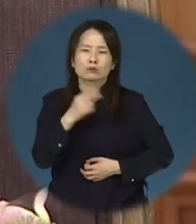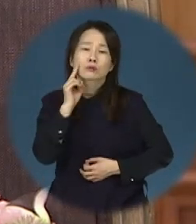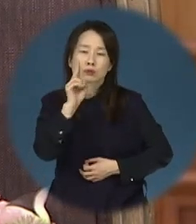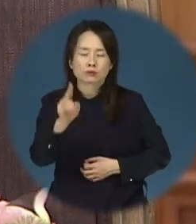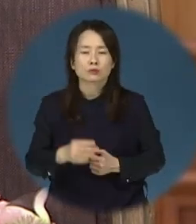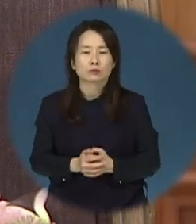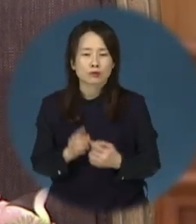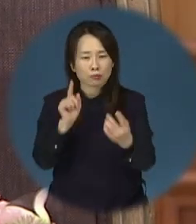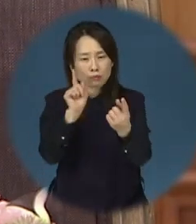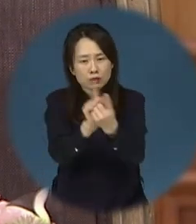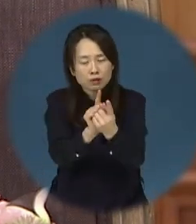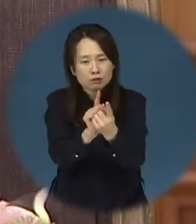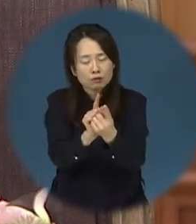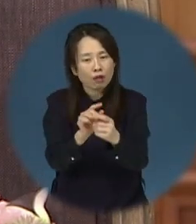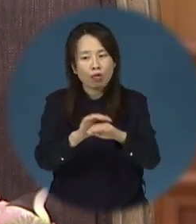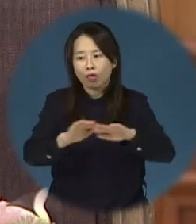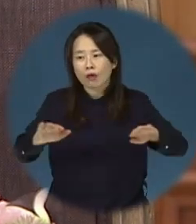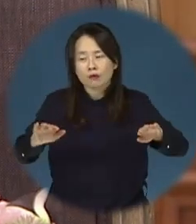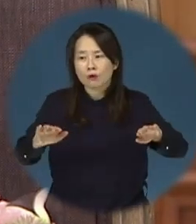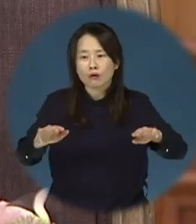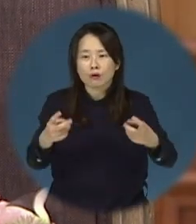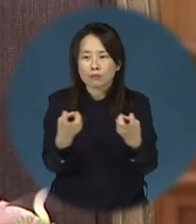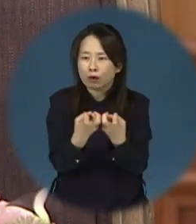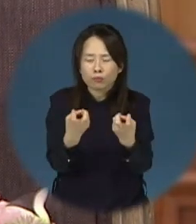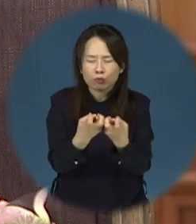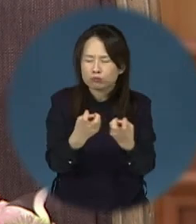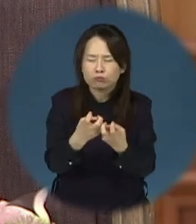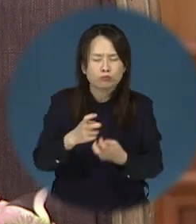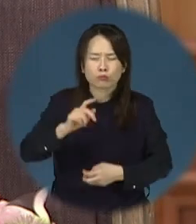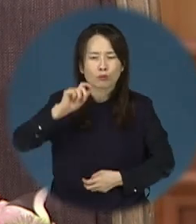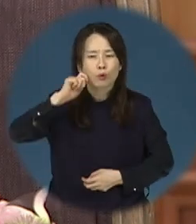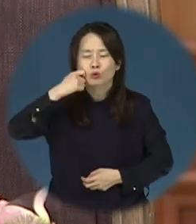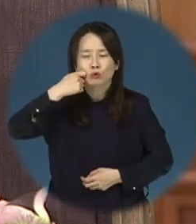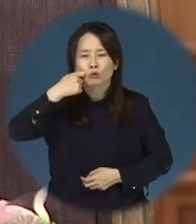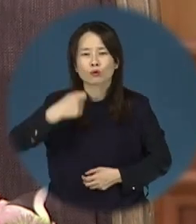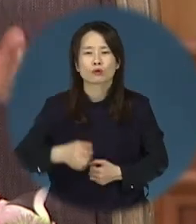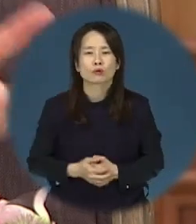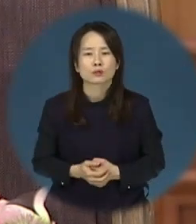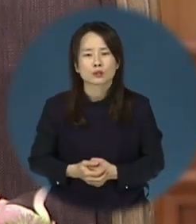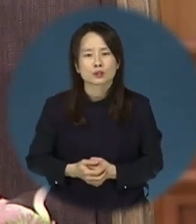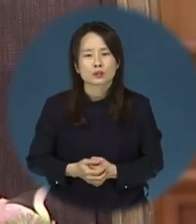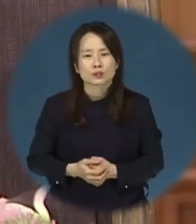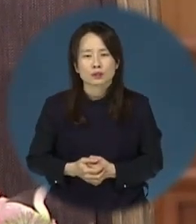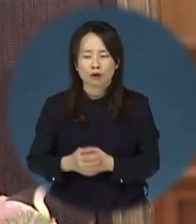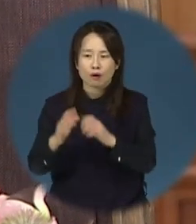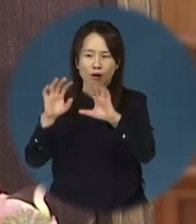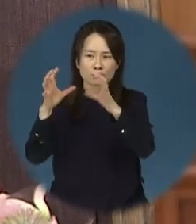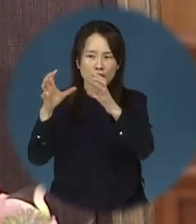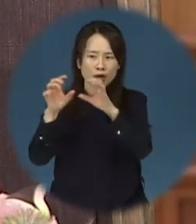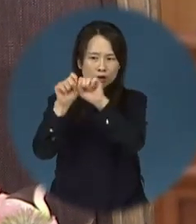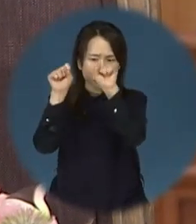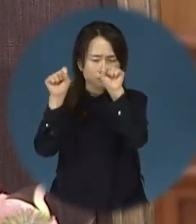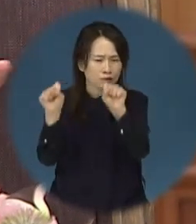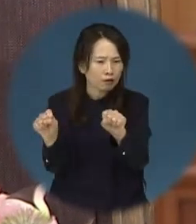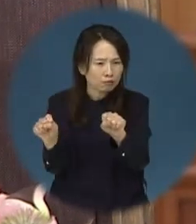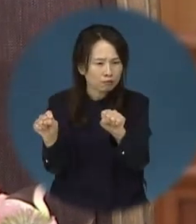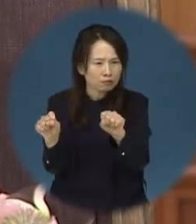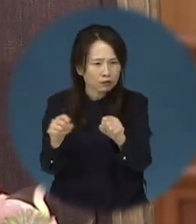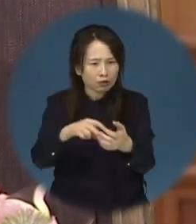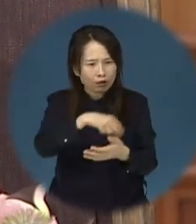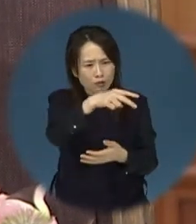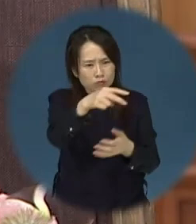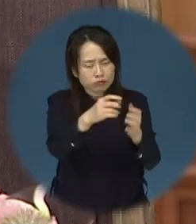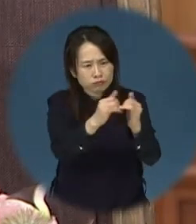정확하게 모르겠고 해결이 되는 게 아닌 것 같고 이게 뭔가 이 나라의 어떤 시스템이나 이 사람의